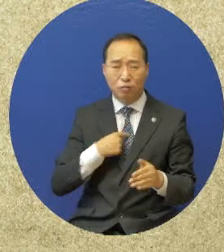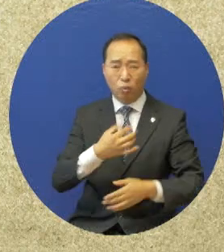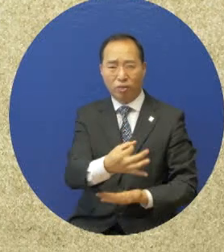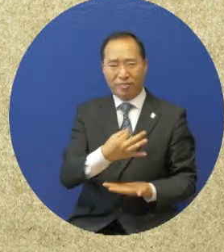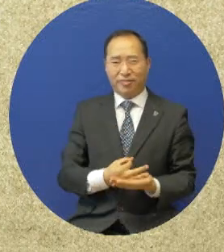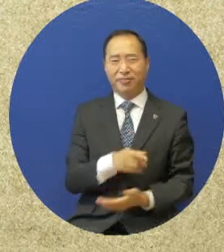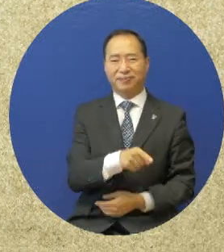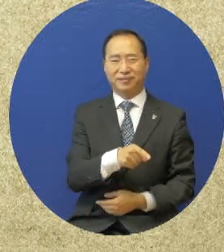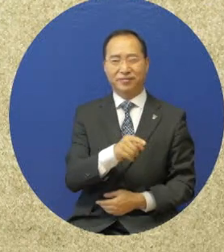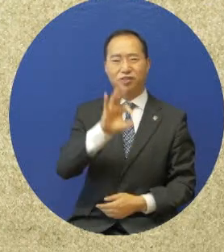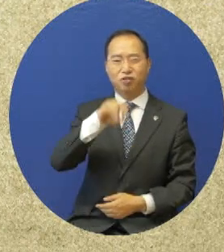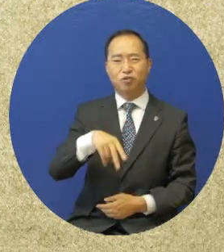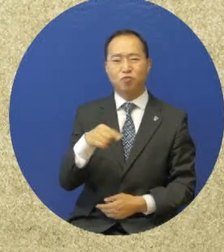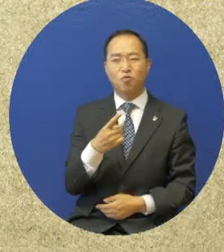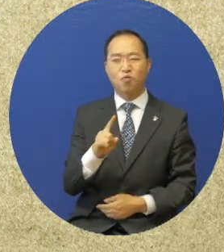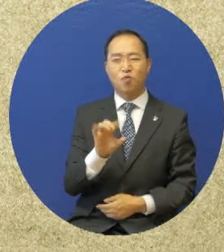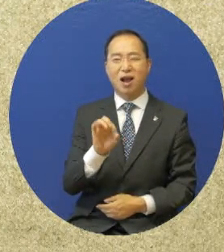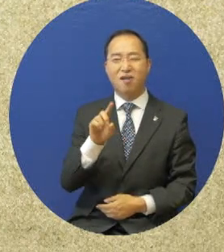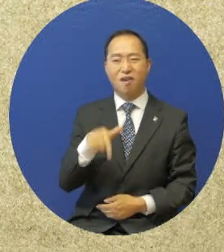보았다.